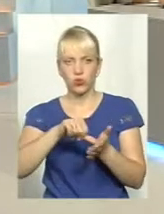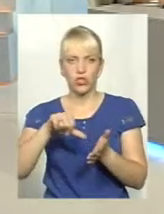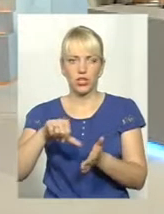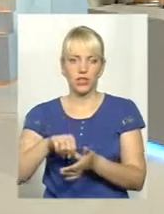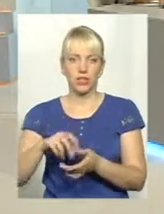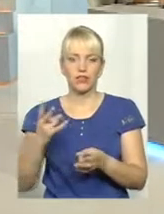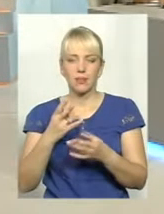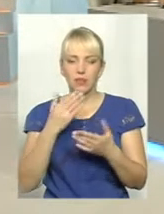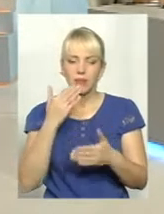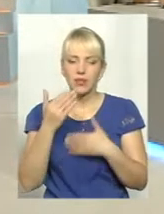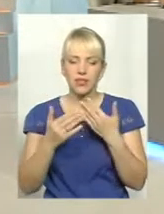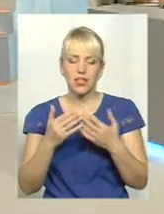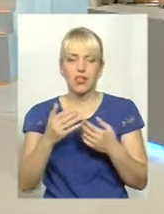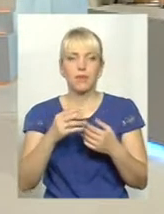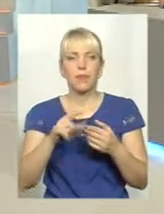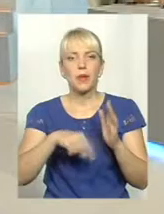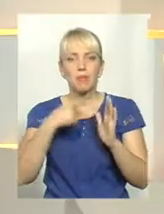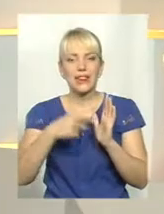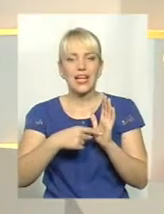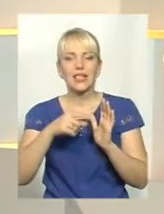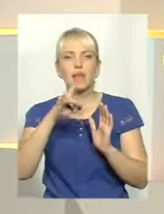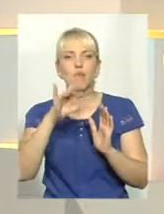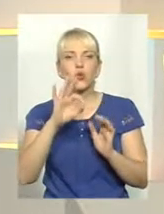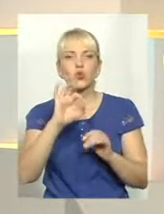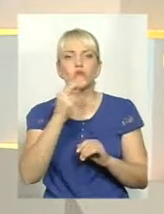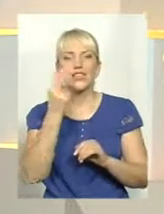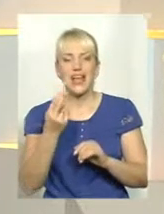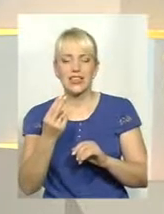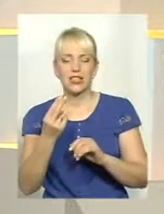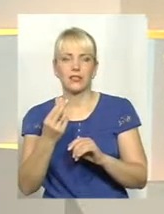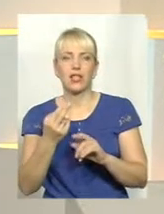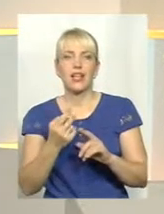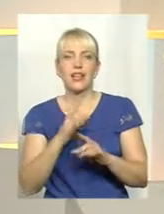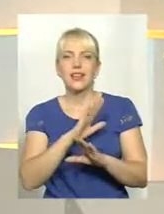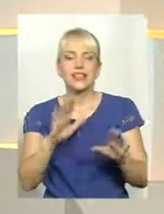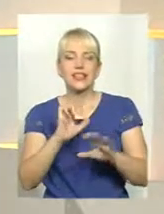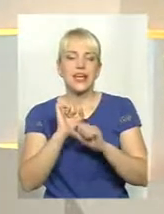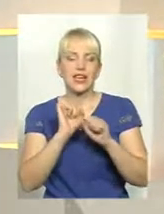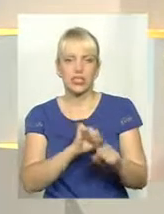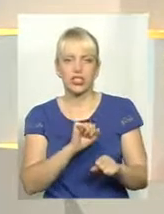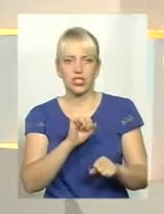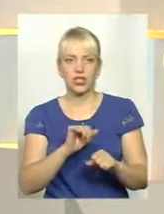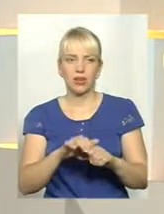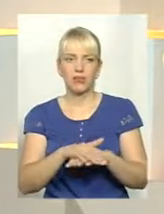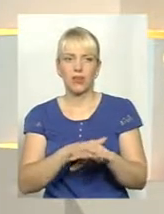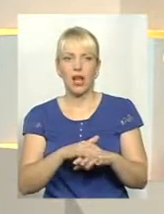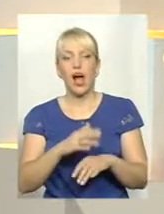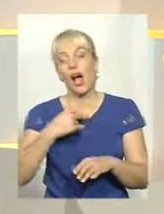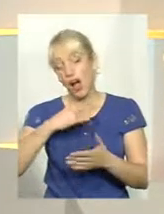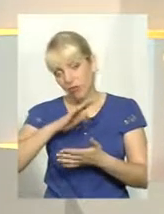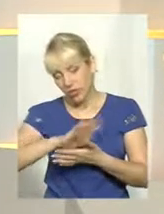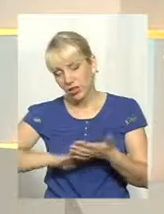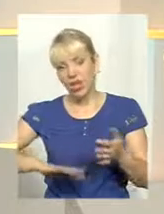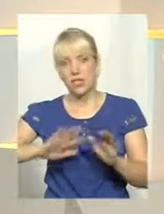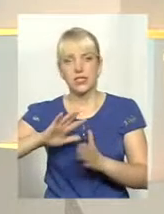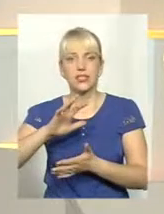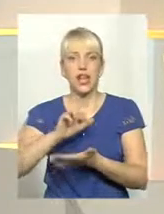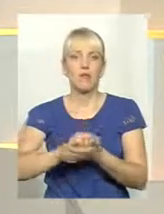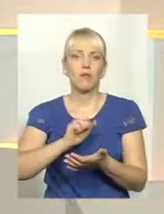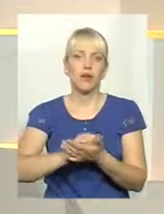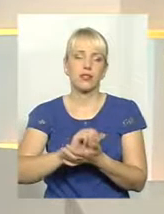забезпечити найменші максимально потреби людей, які там бідують, вирішити питання